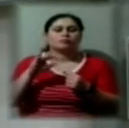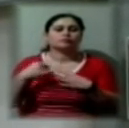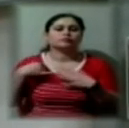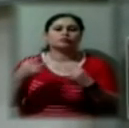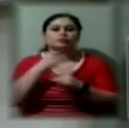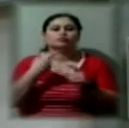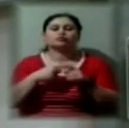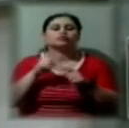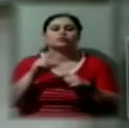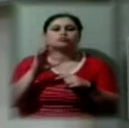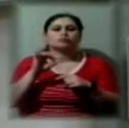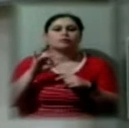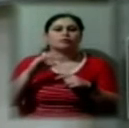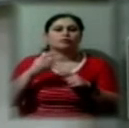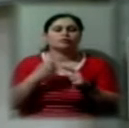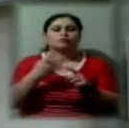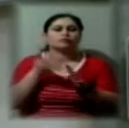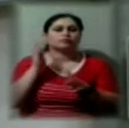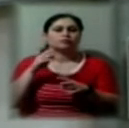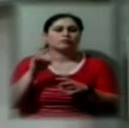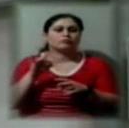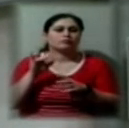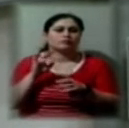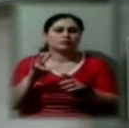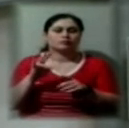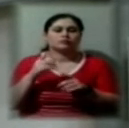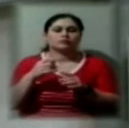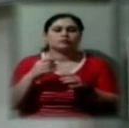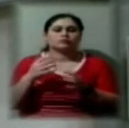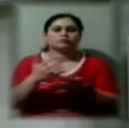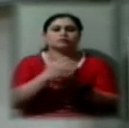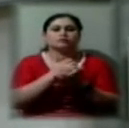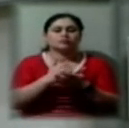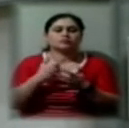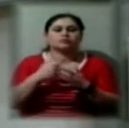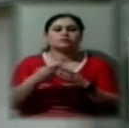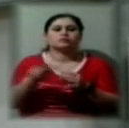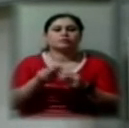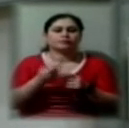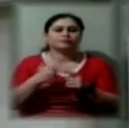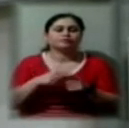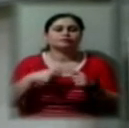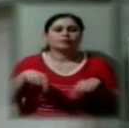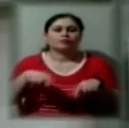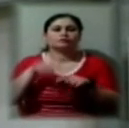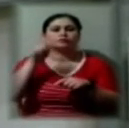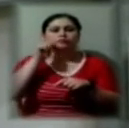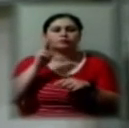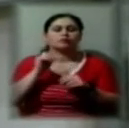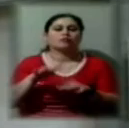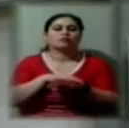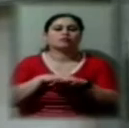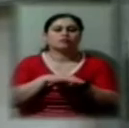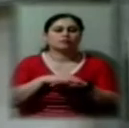Соборності. В першу чергу це як термін збирання українських земель, тобто об'єднання українців як народу. Екскурсії